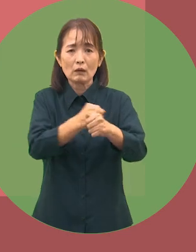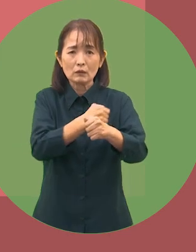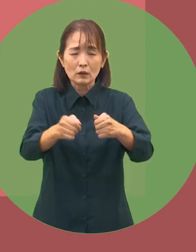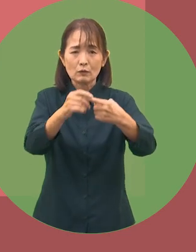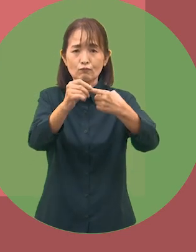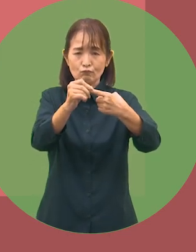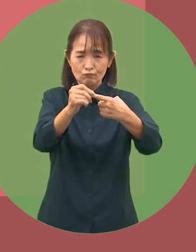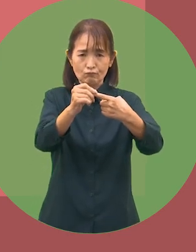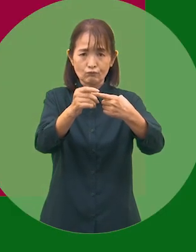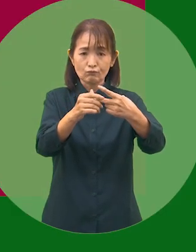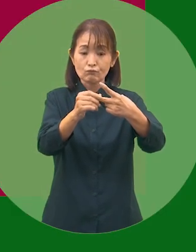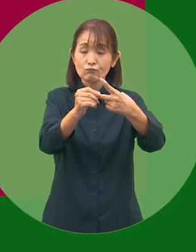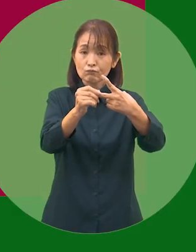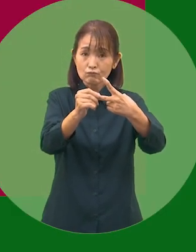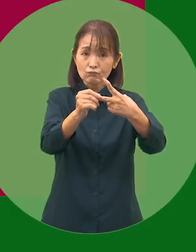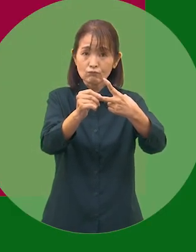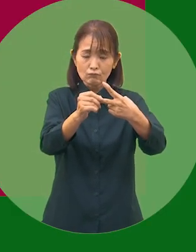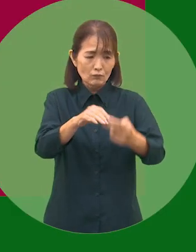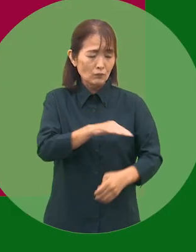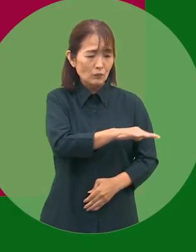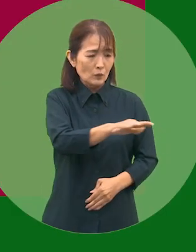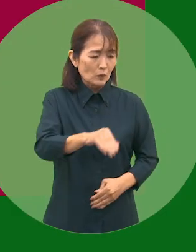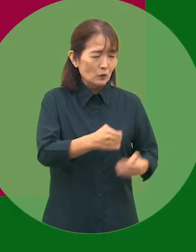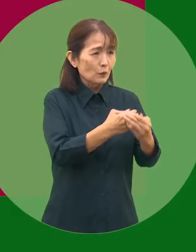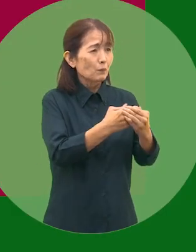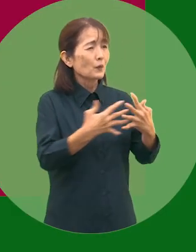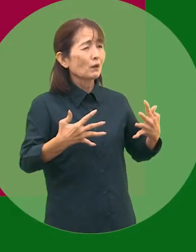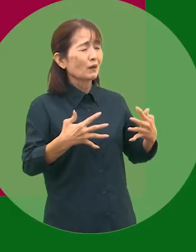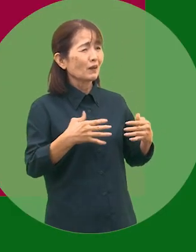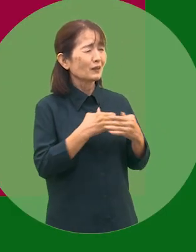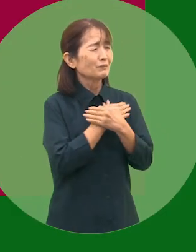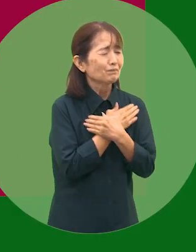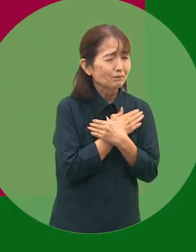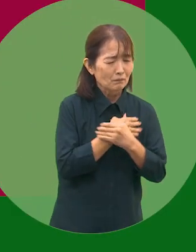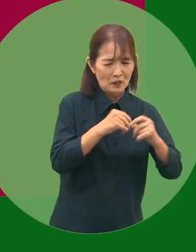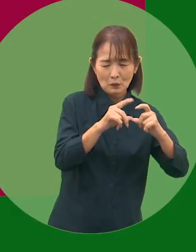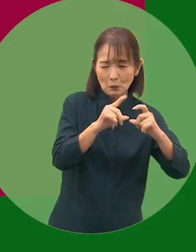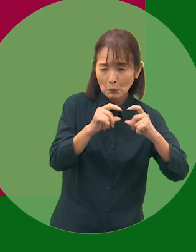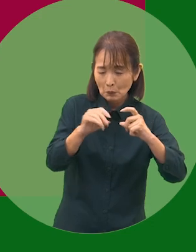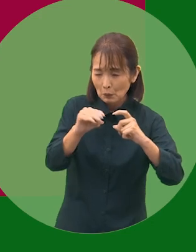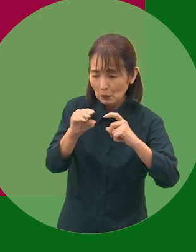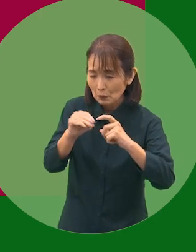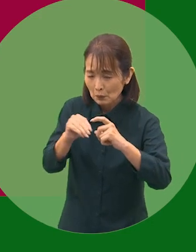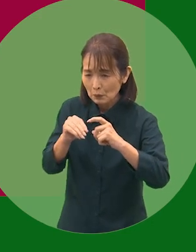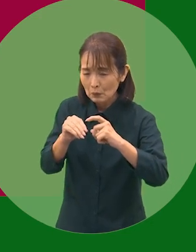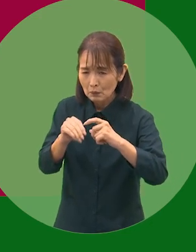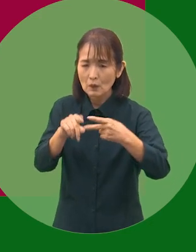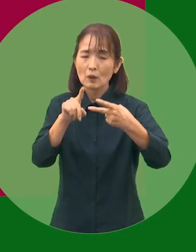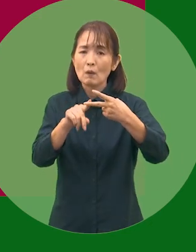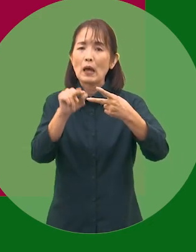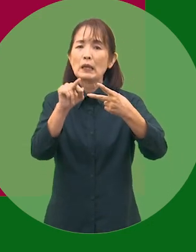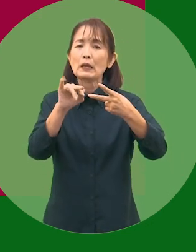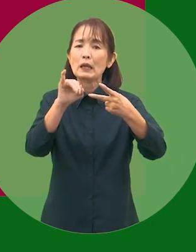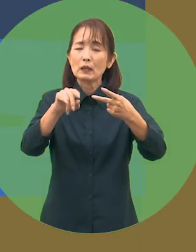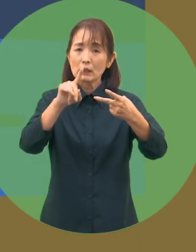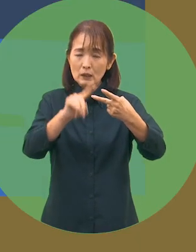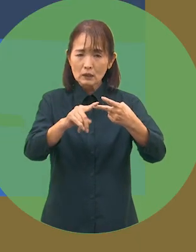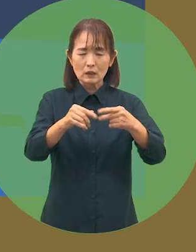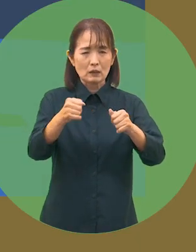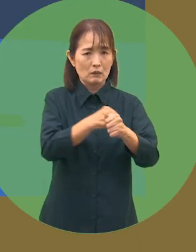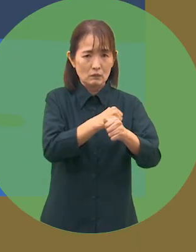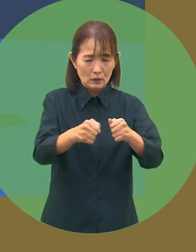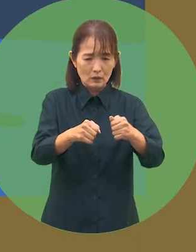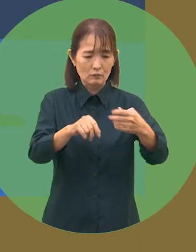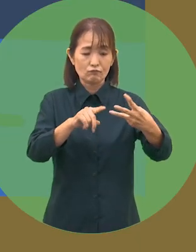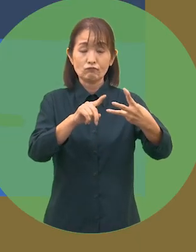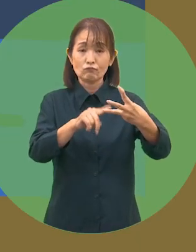待、子どもに性的な行為をするまたはさせる性的虐待、適